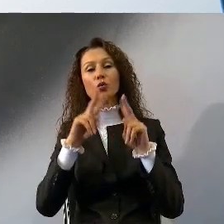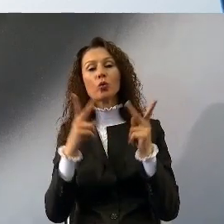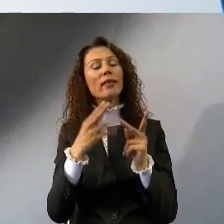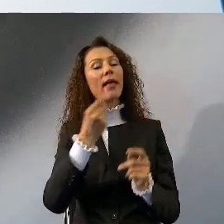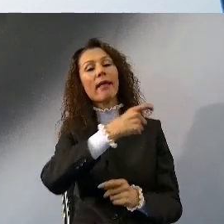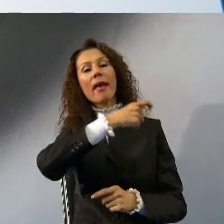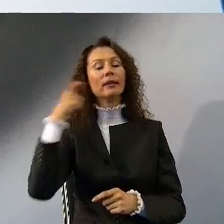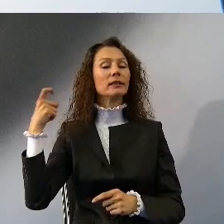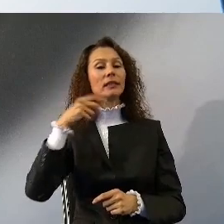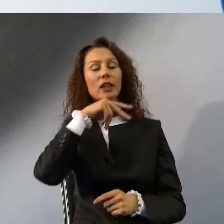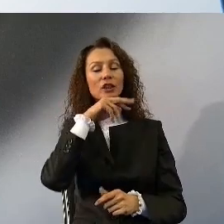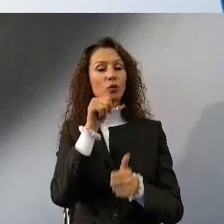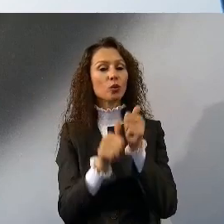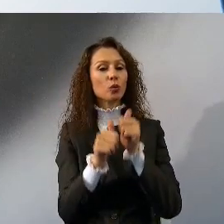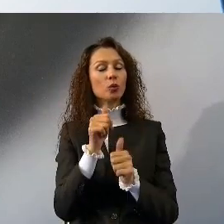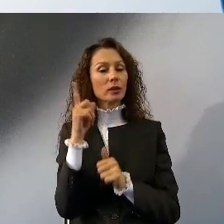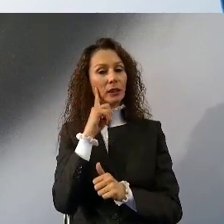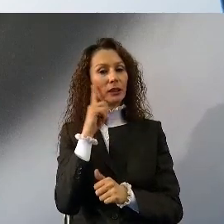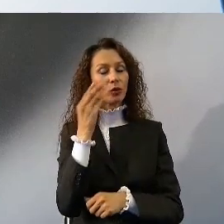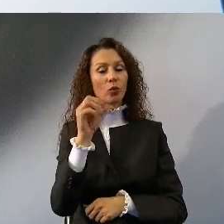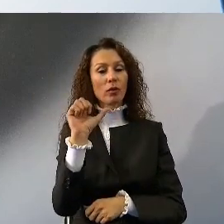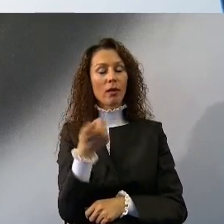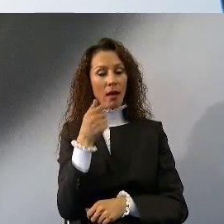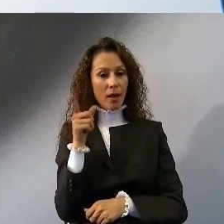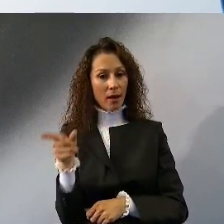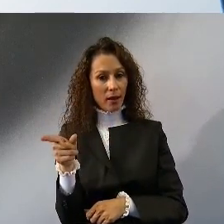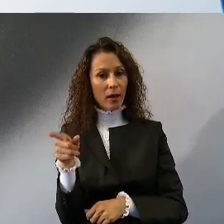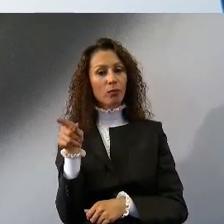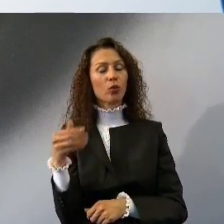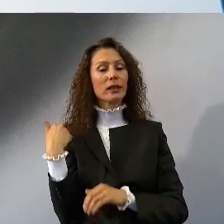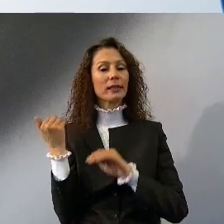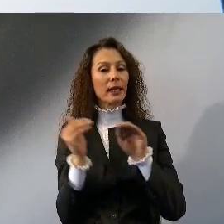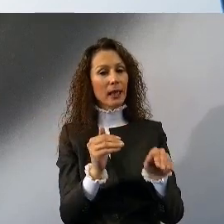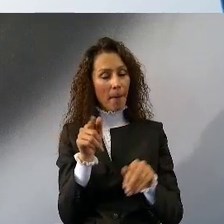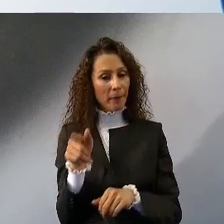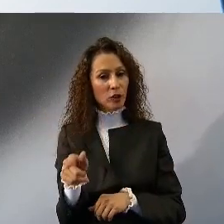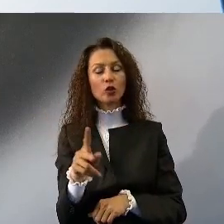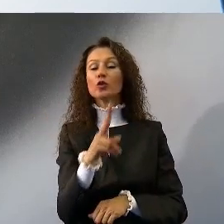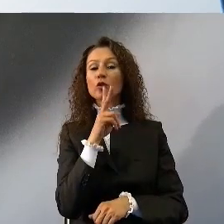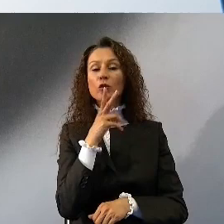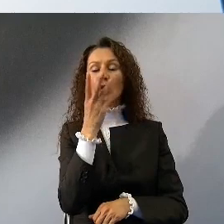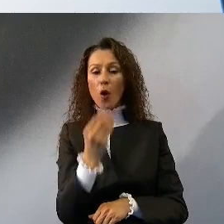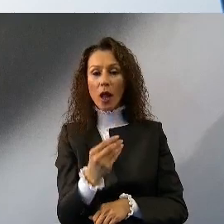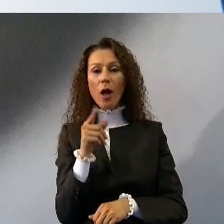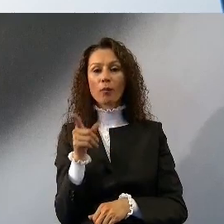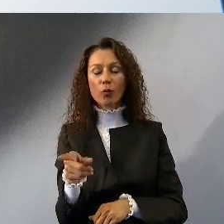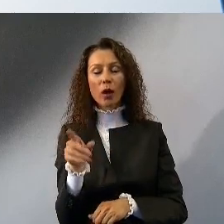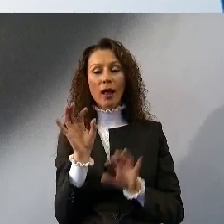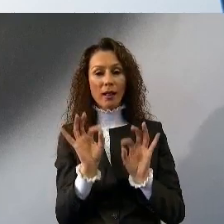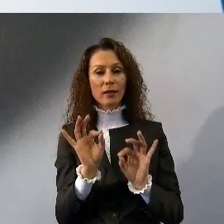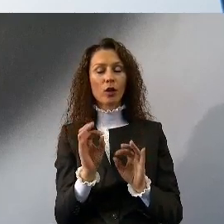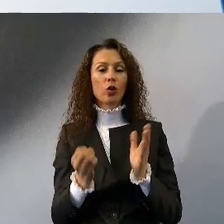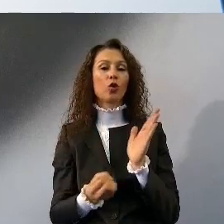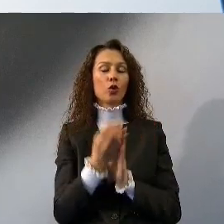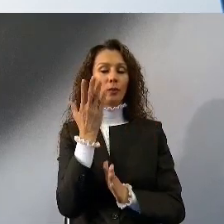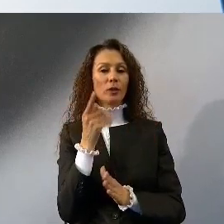süt keçisi ırklarından biri ve çok değerli bir süte sahip. Bu ürünün desteklenmesi ve sonuç olarak bu döngünün kurulması.